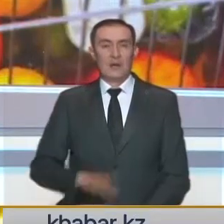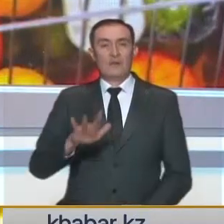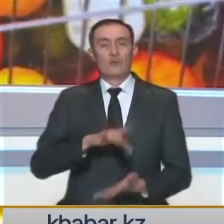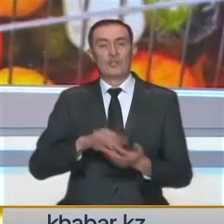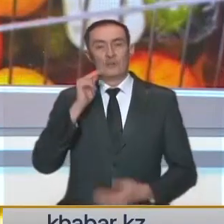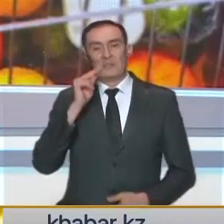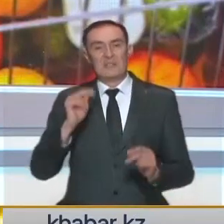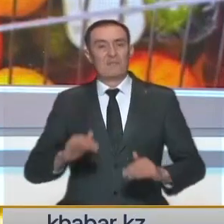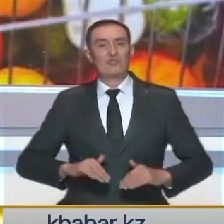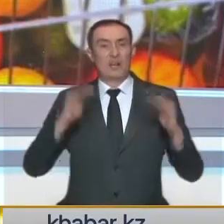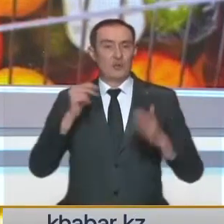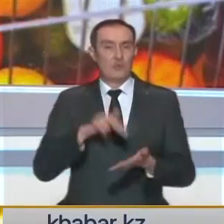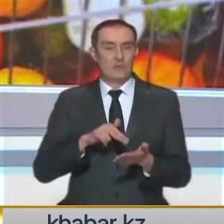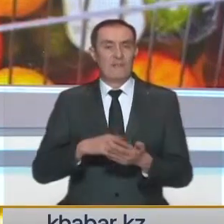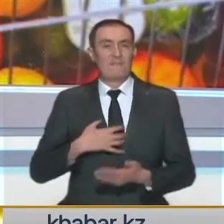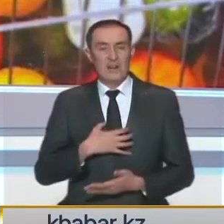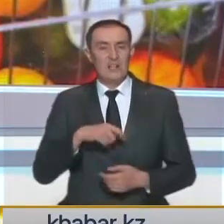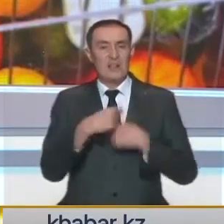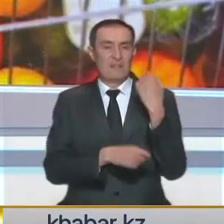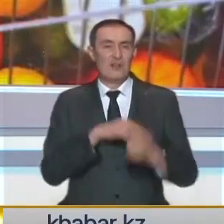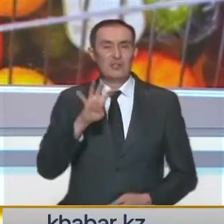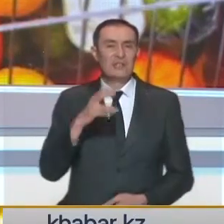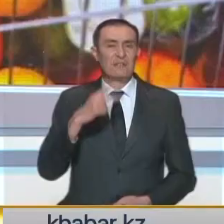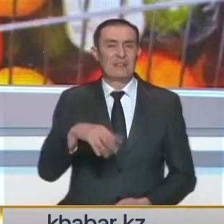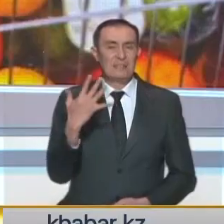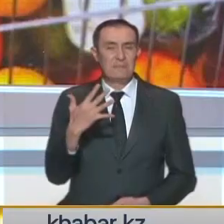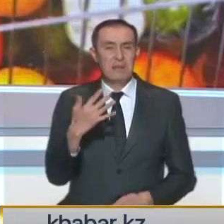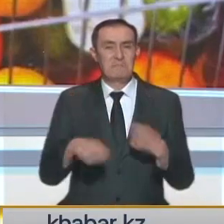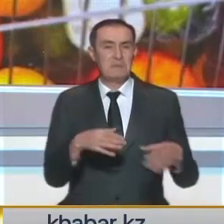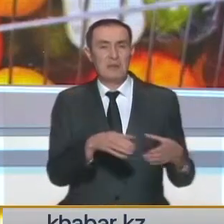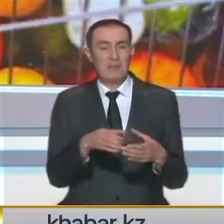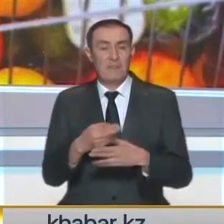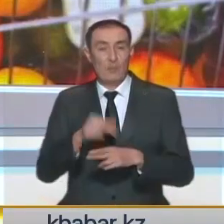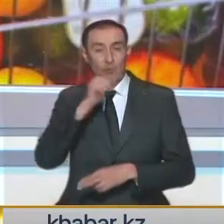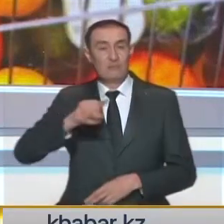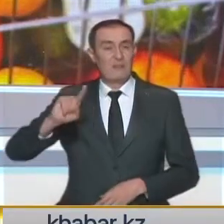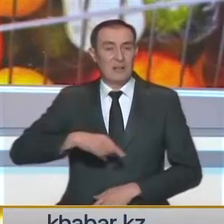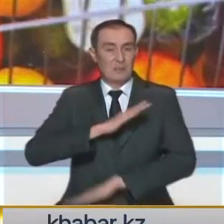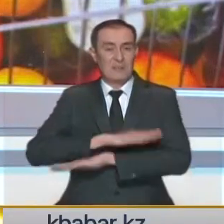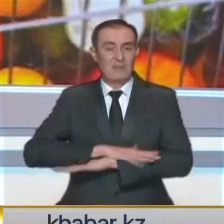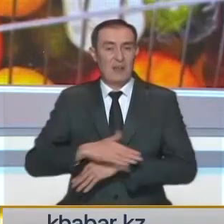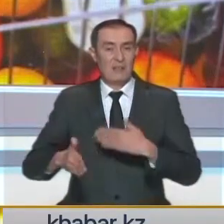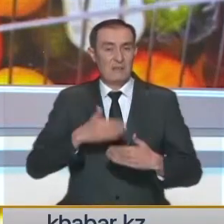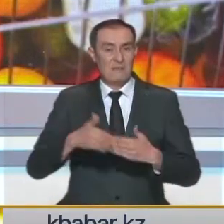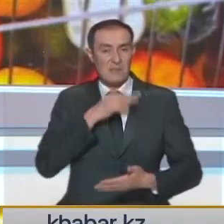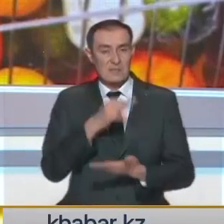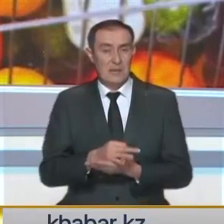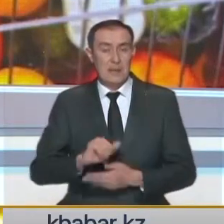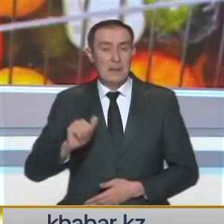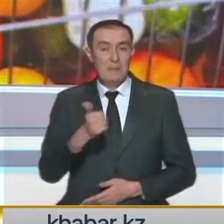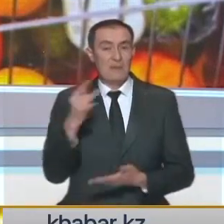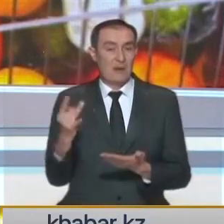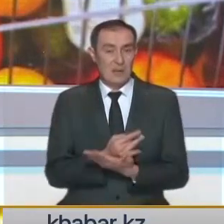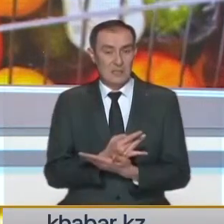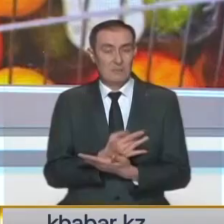В Шымкенте завышали цены на социально значимые товары. 425 предпринимателей в этом году привлекли к административной ответственности.